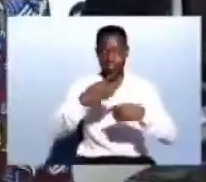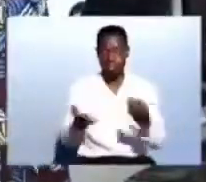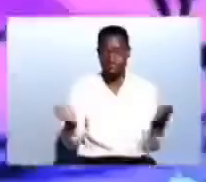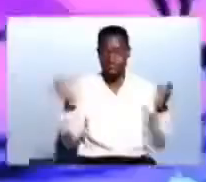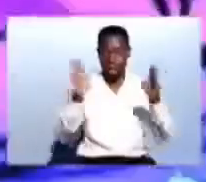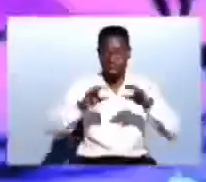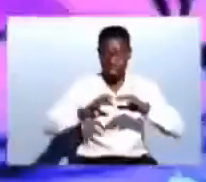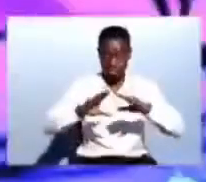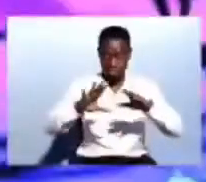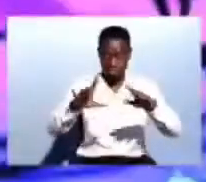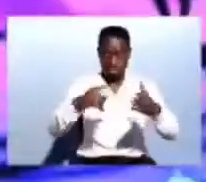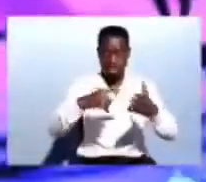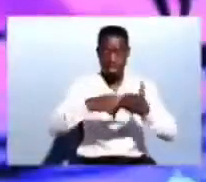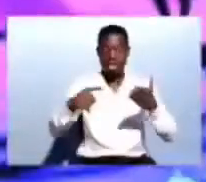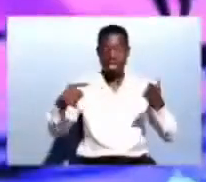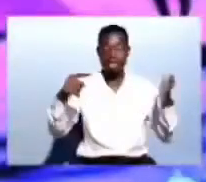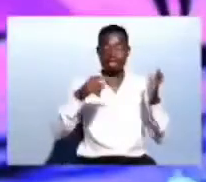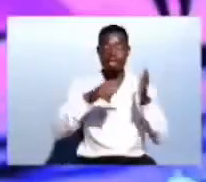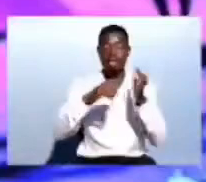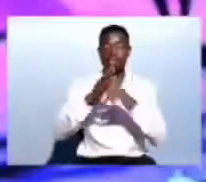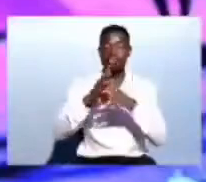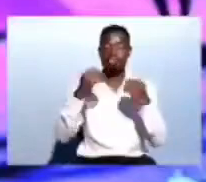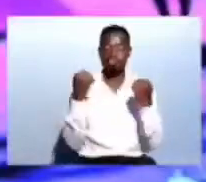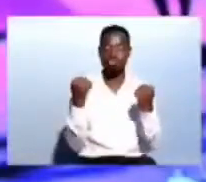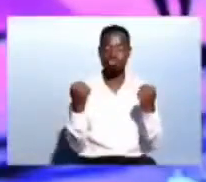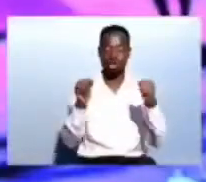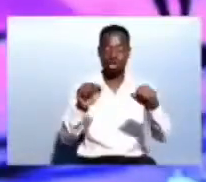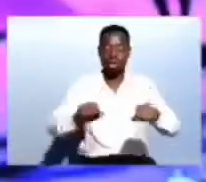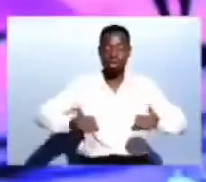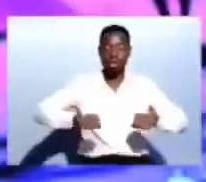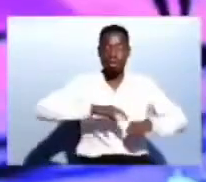mikutano hii kwa jina la Yesu, jina lenye nguvu na